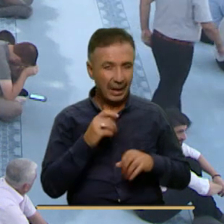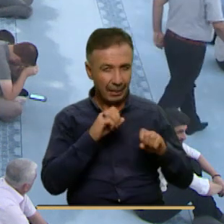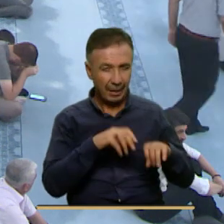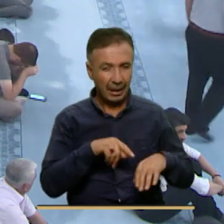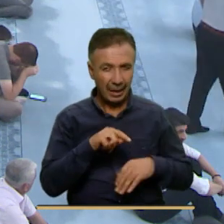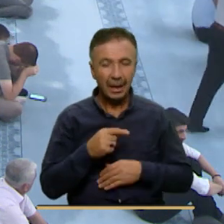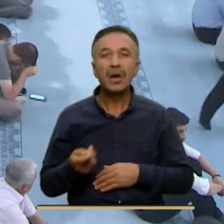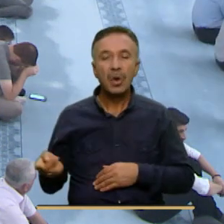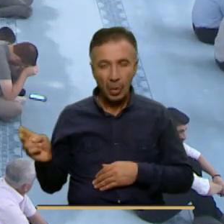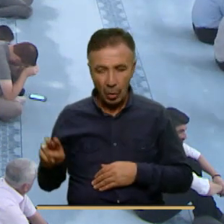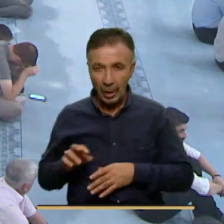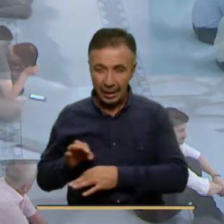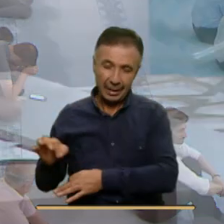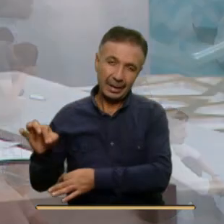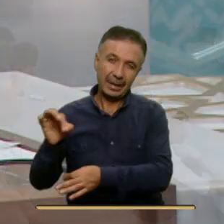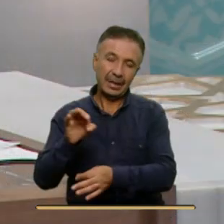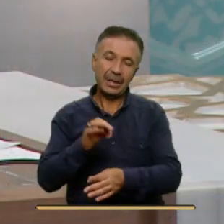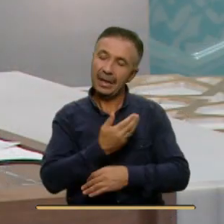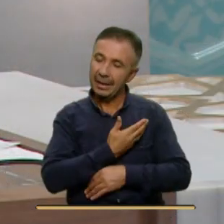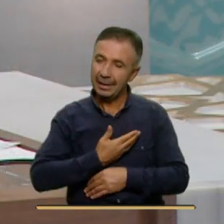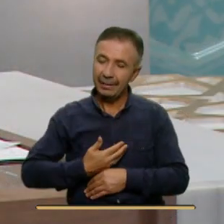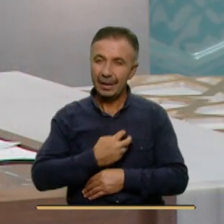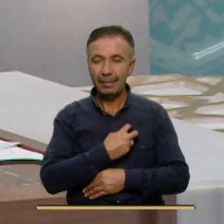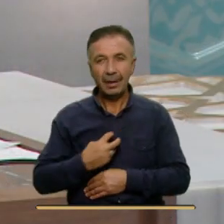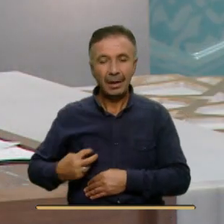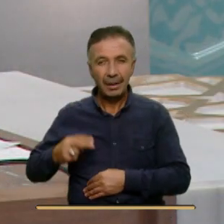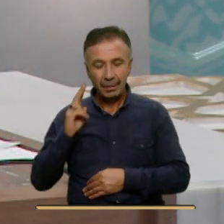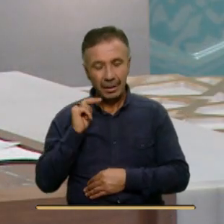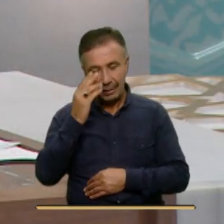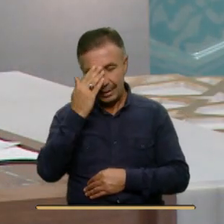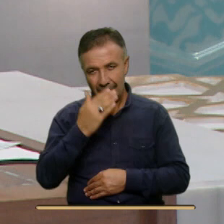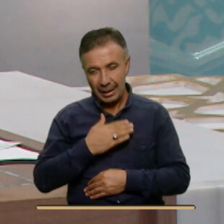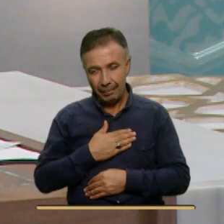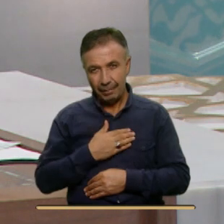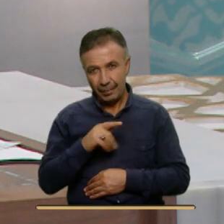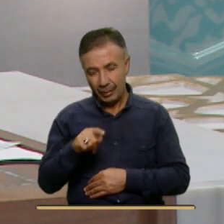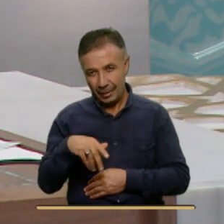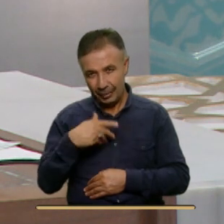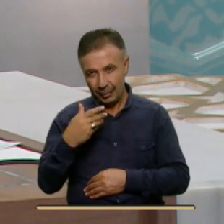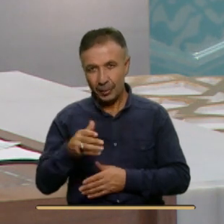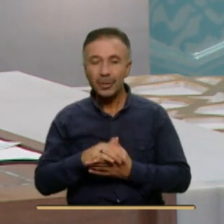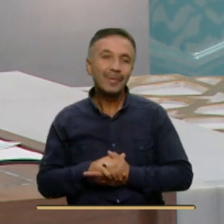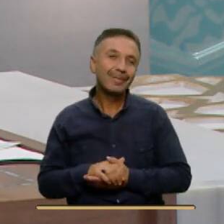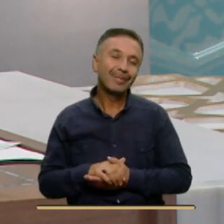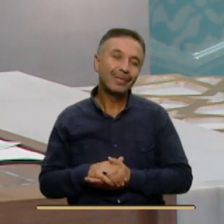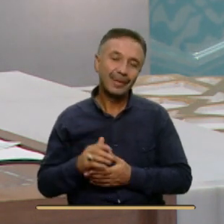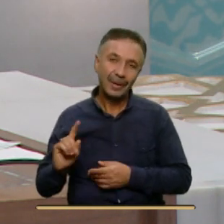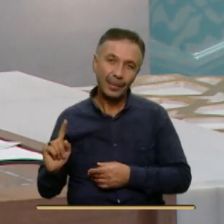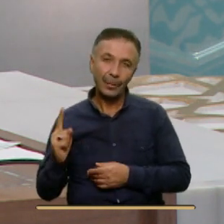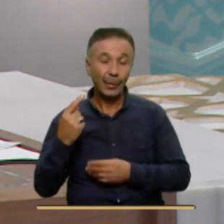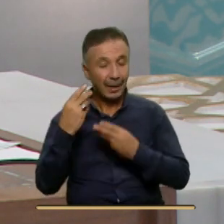dünyadan ayrılanlara sevgili Peygamberimiz Aleyhisselatü Vesselam Efendimiz müjde